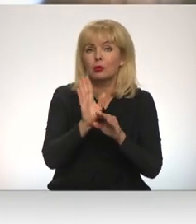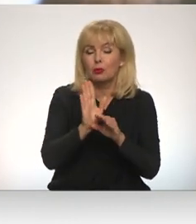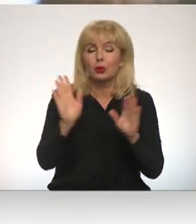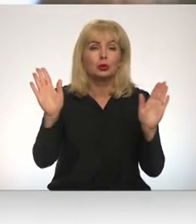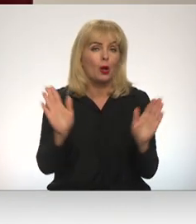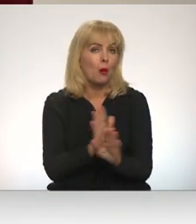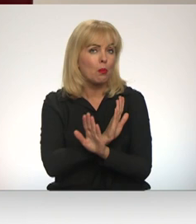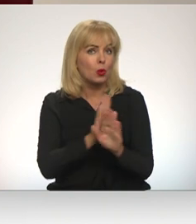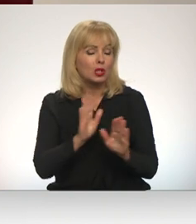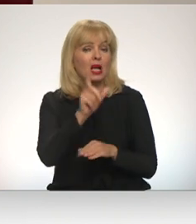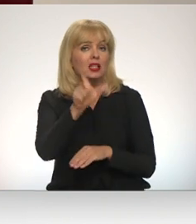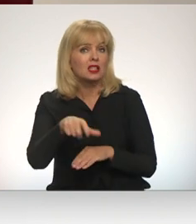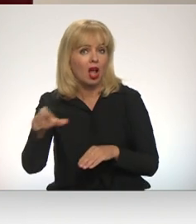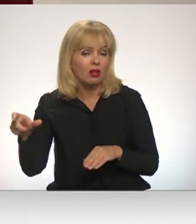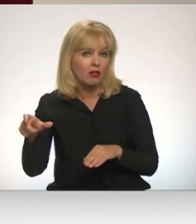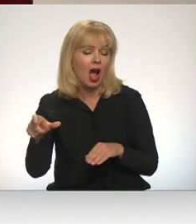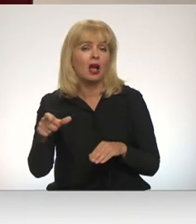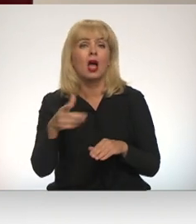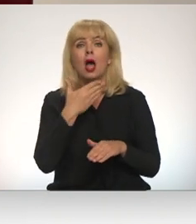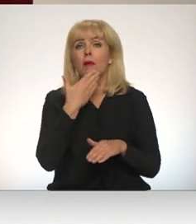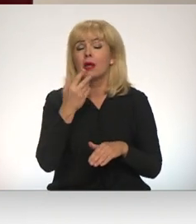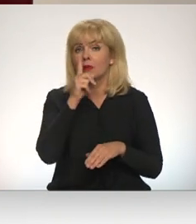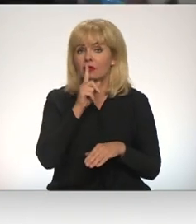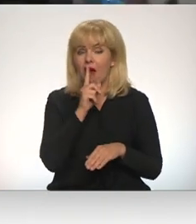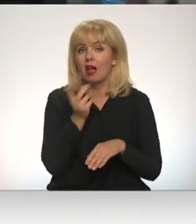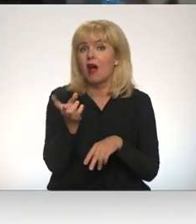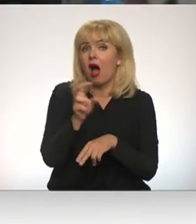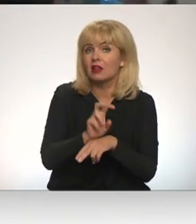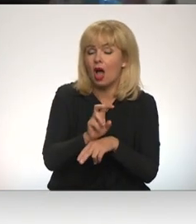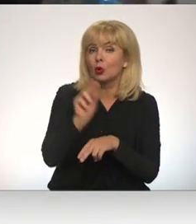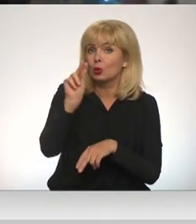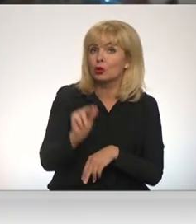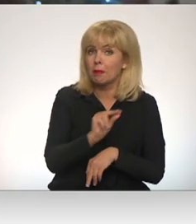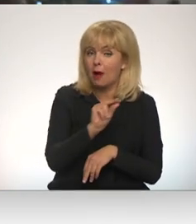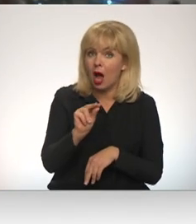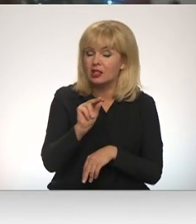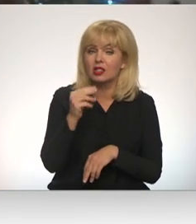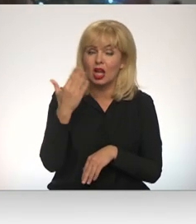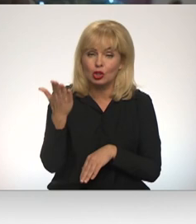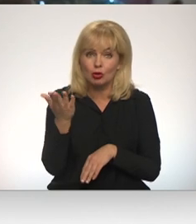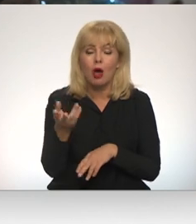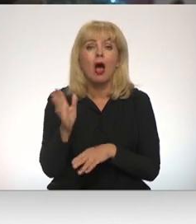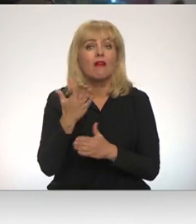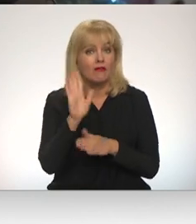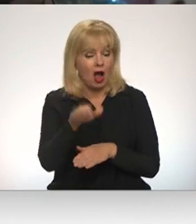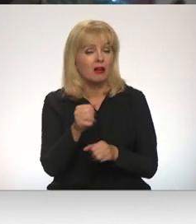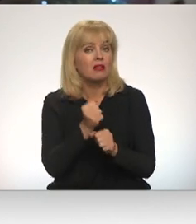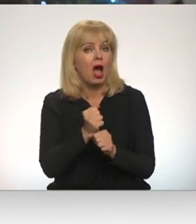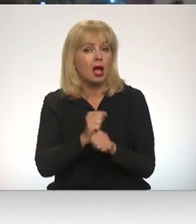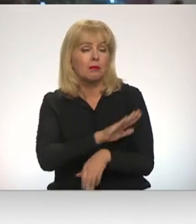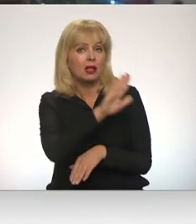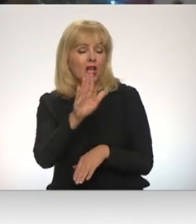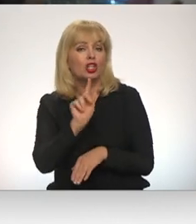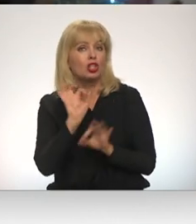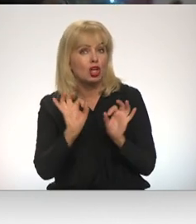doma. Ir cilvēki, kas varbūt visādi apsvērumu dēļ nevar svētdienā uz dievkalpojumu atbraukt, bet viņi varēs darba dienās tieši